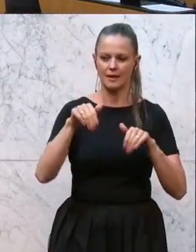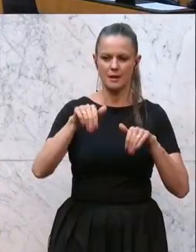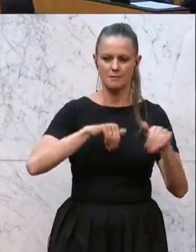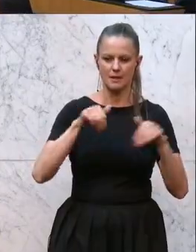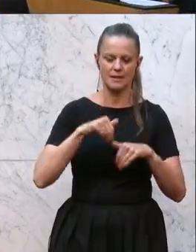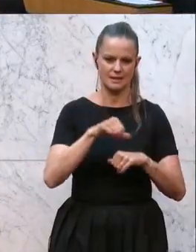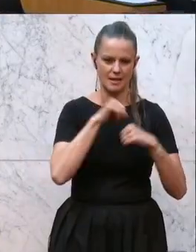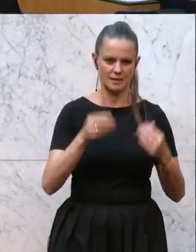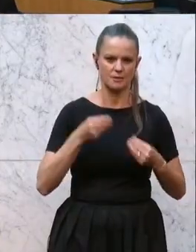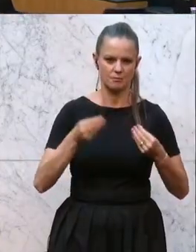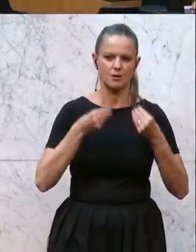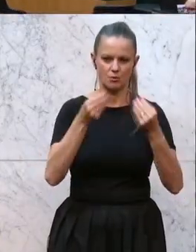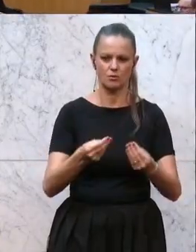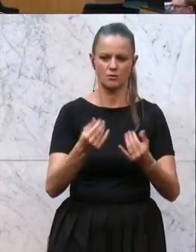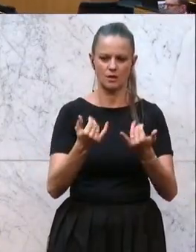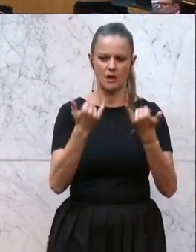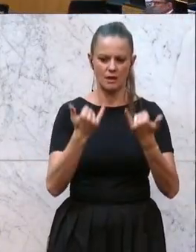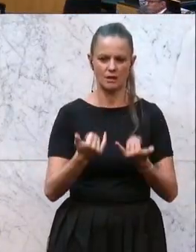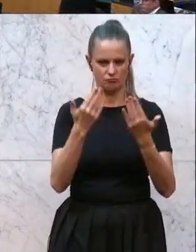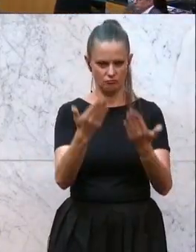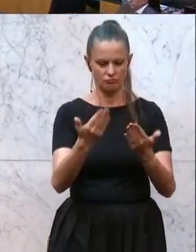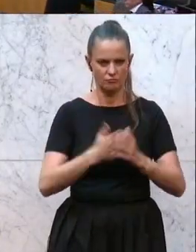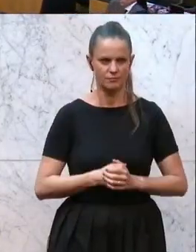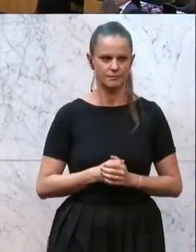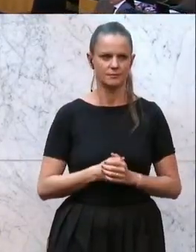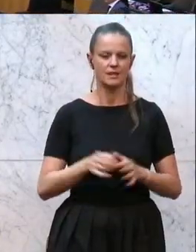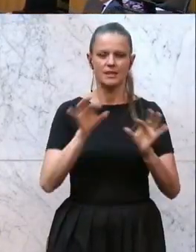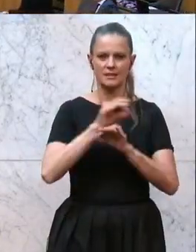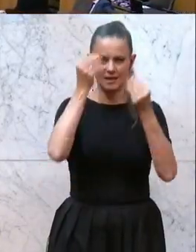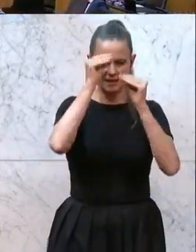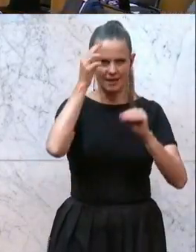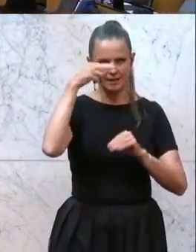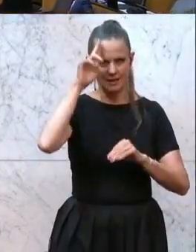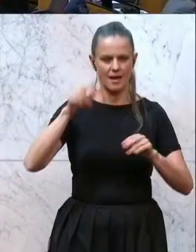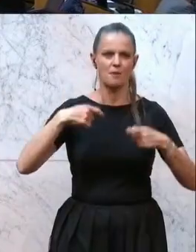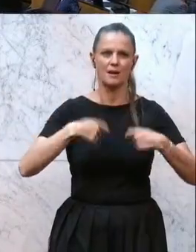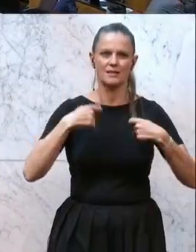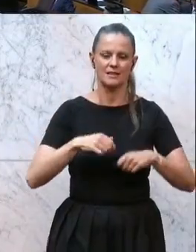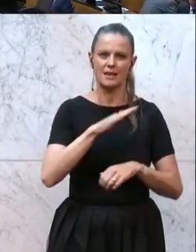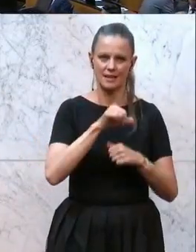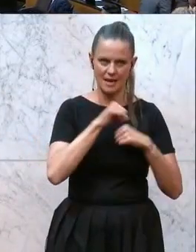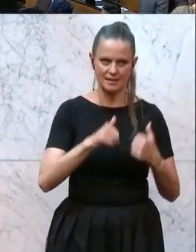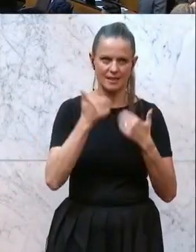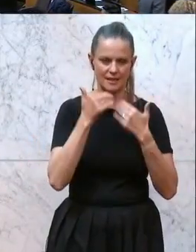Gleichzeitig gäbe es viele Schülerinnen und Schüler, die nach Ende der Pflichtschule nicht gut genug lesen könnten und auch die Ausgaben für Nachhilfe würden steigen.